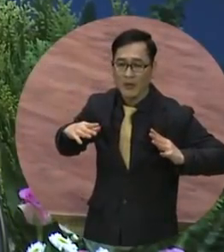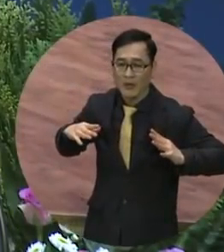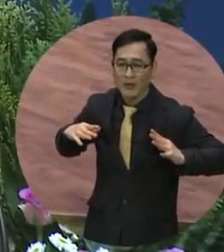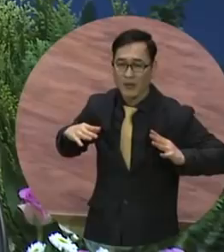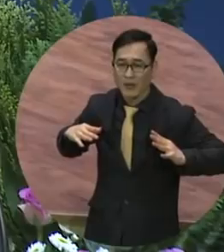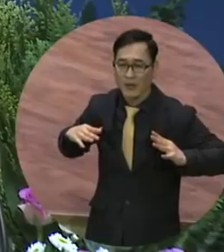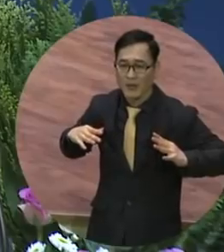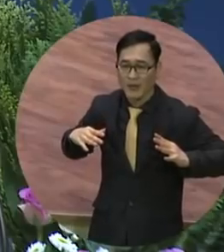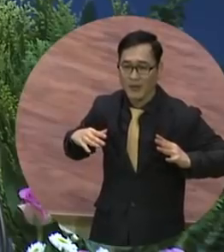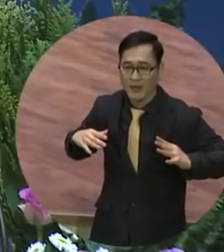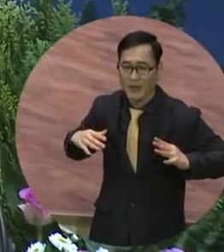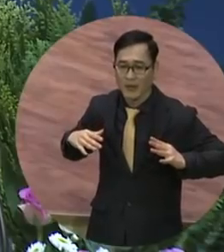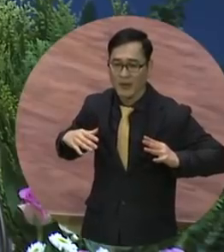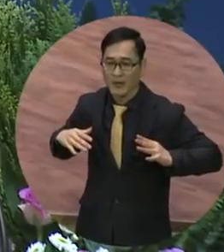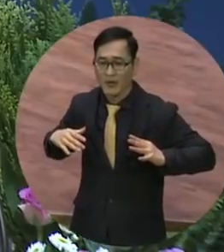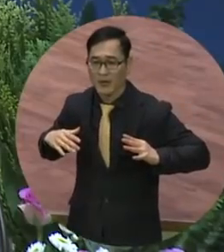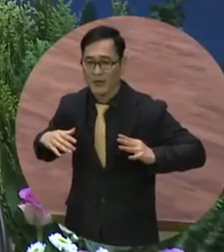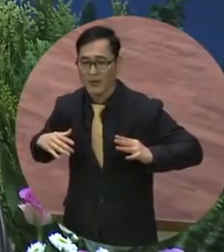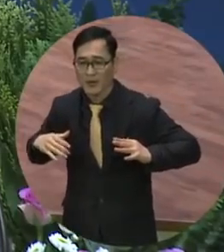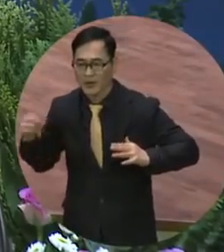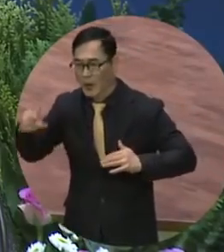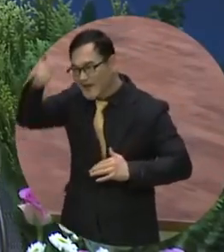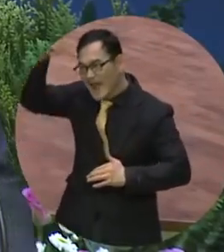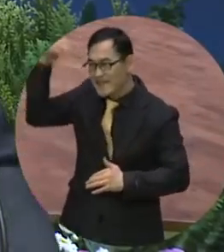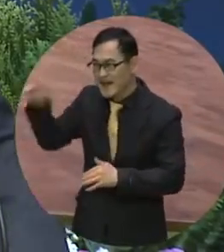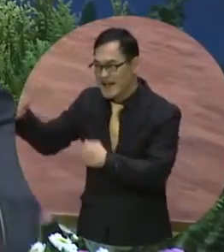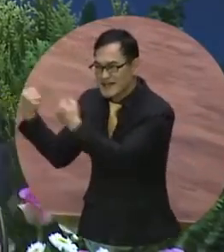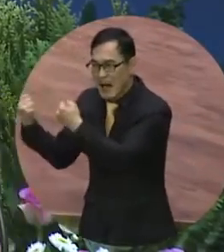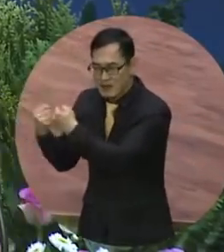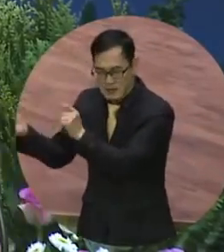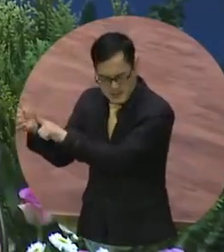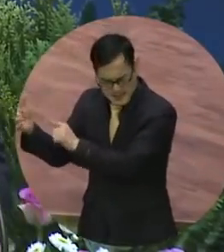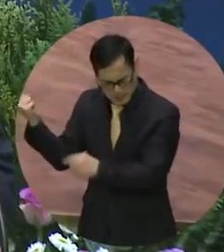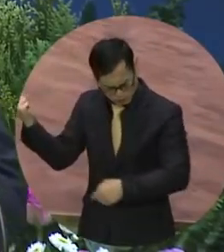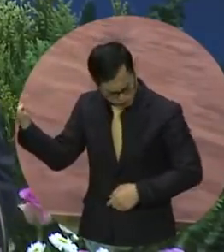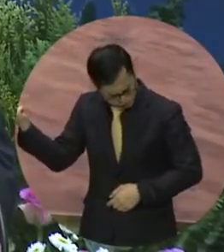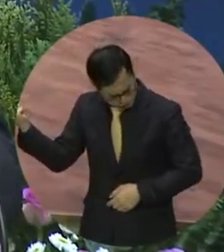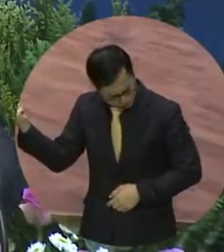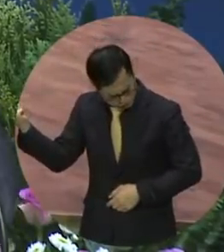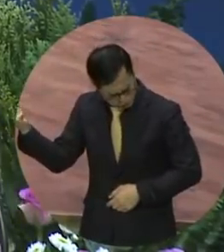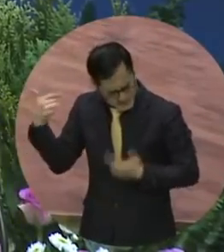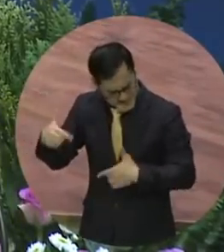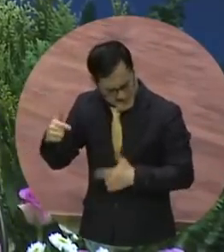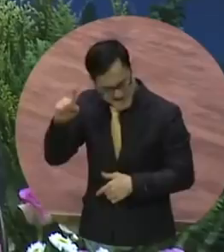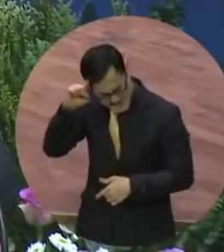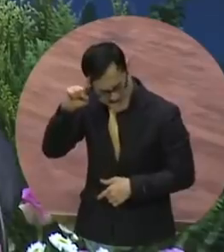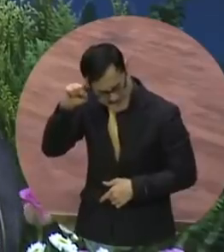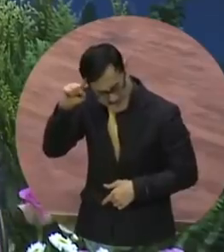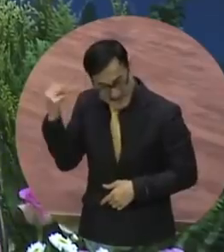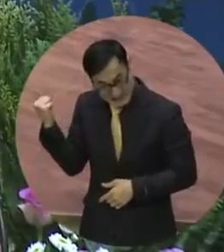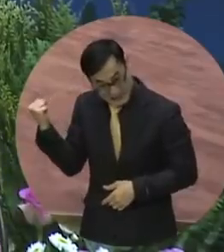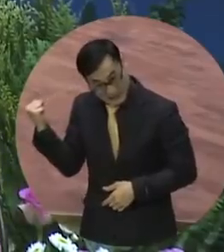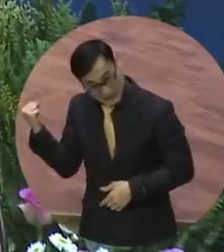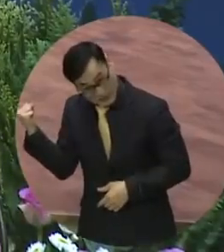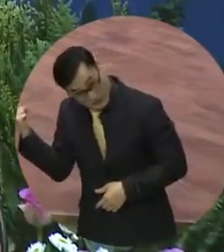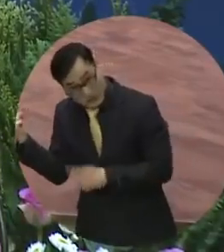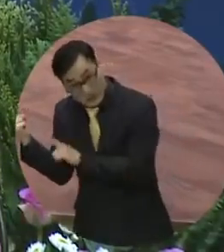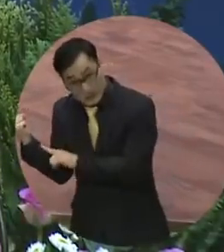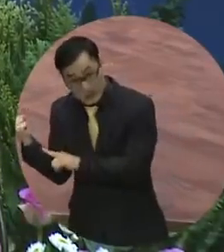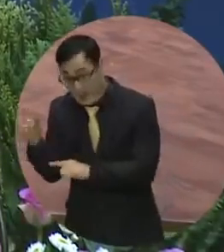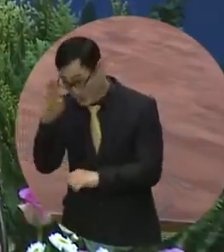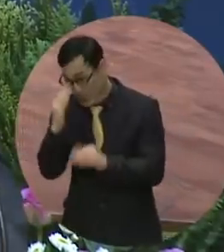걸린다니까요. 밤새도록 독을 품어 막 분노해야 밤새도록 과거에 잡혀 그것 때문에 막 상처가 안 없어가지고 그것